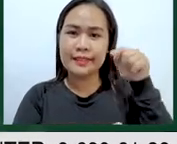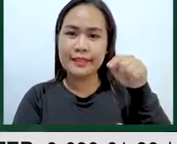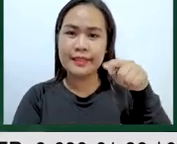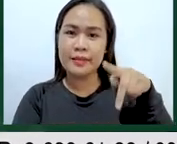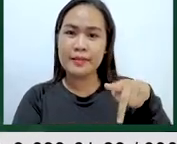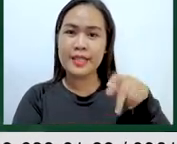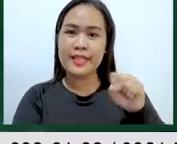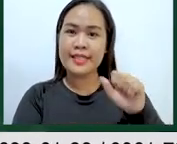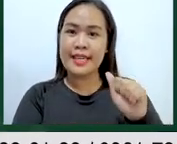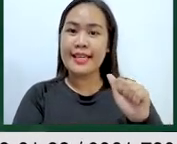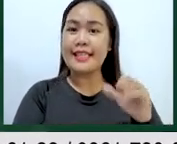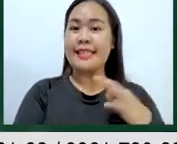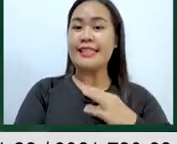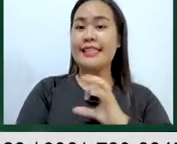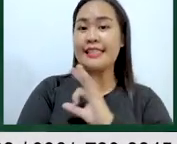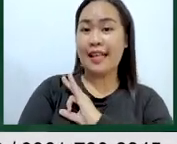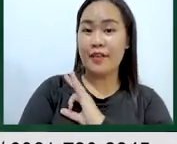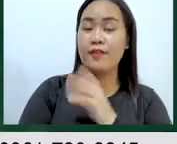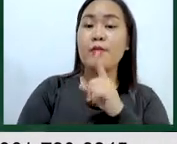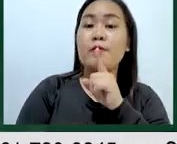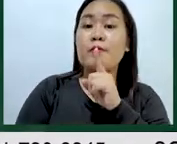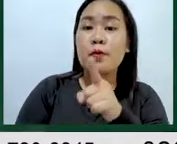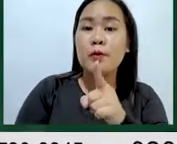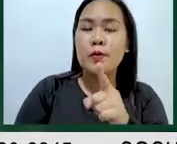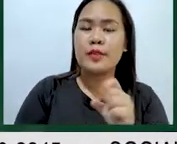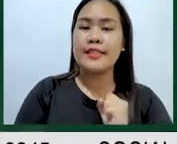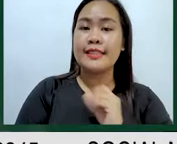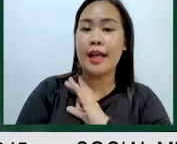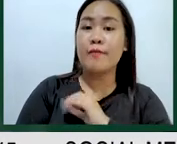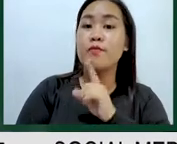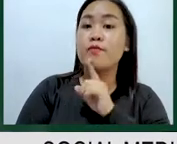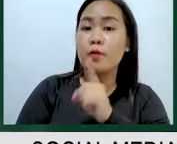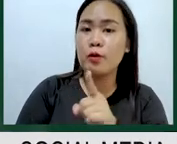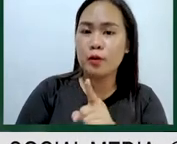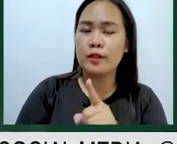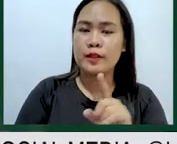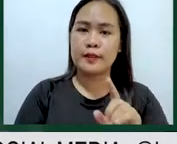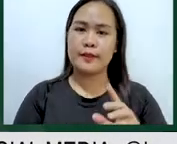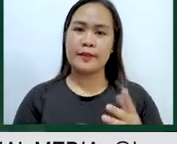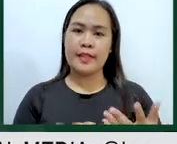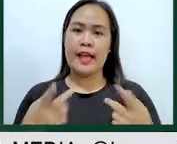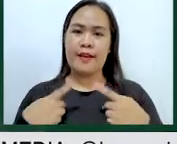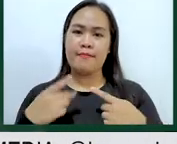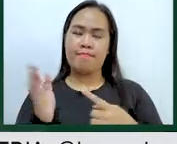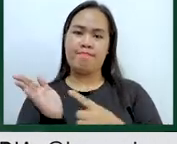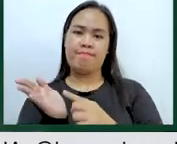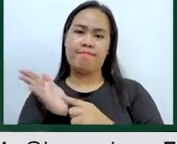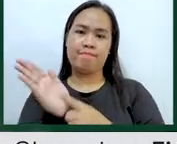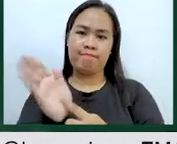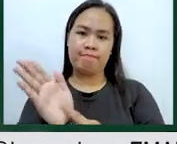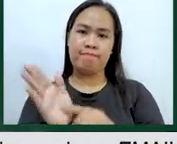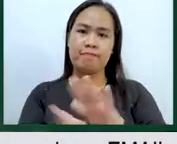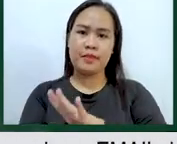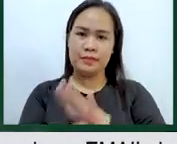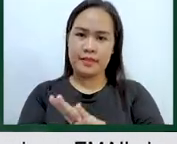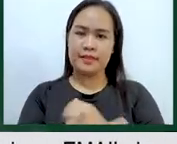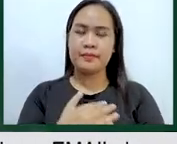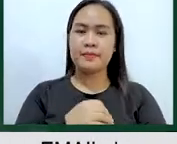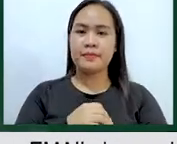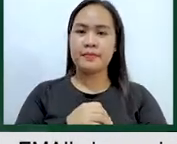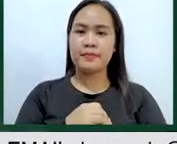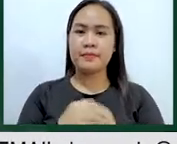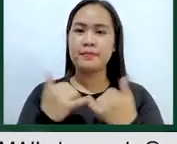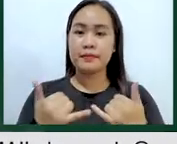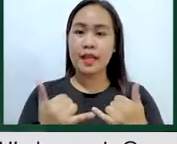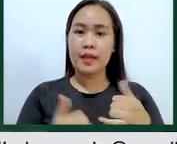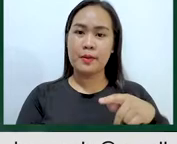tahanan are yung tunay, no, legit. Ika nga. Okay, so ang ating lungsod,